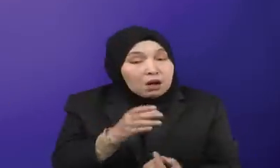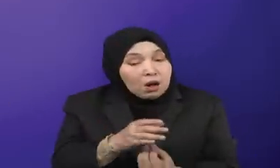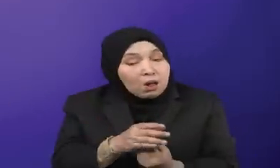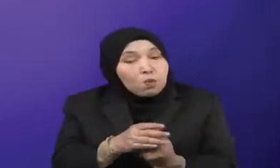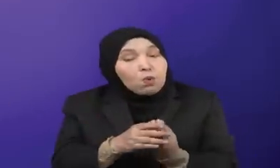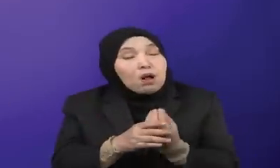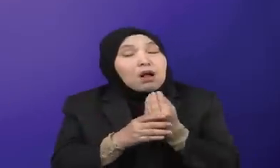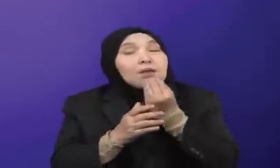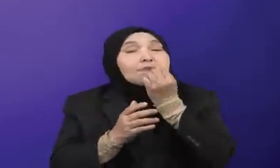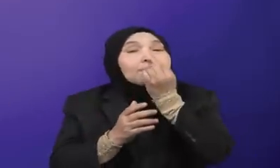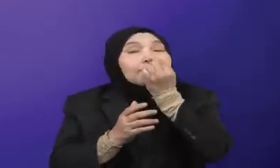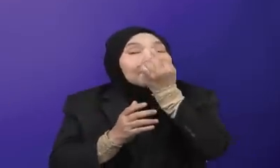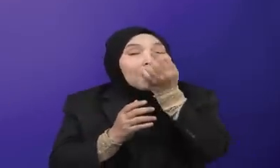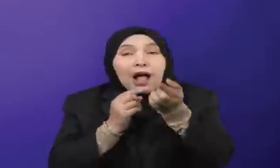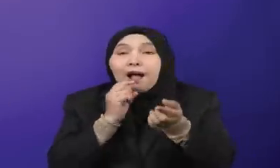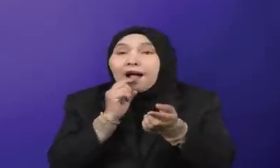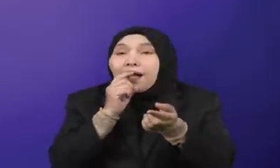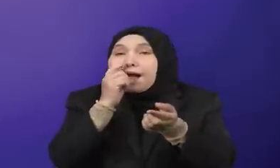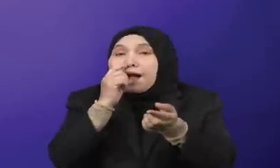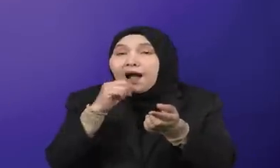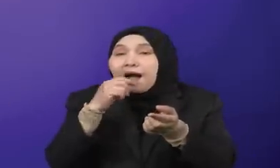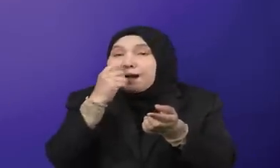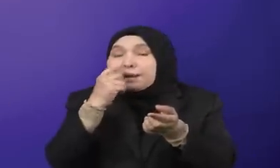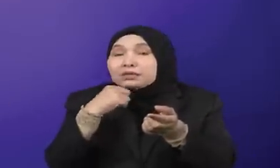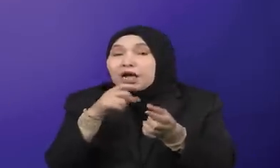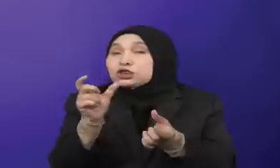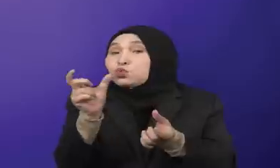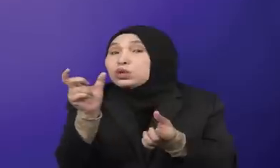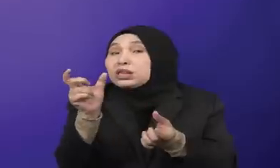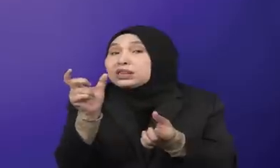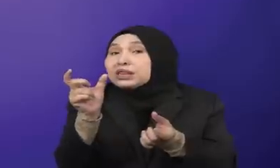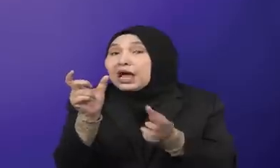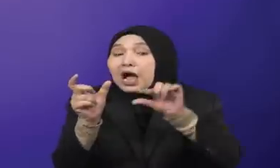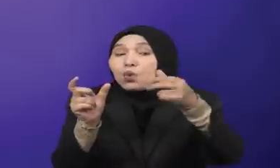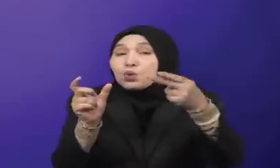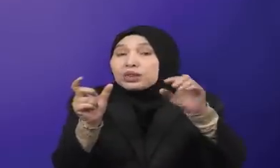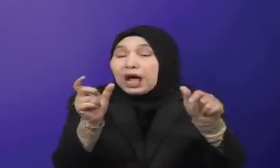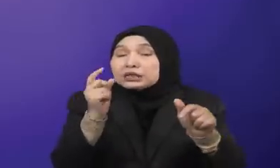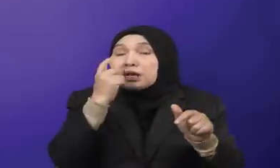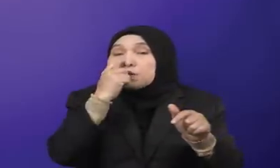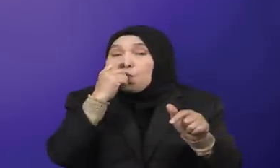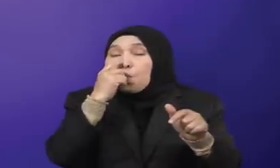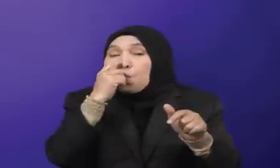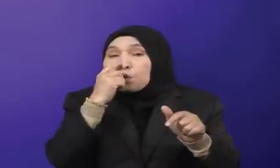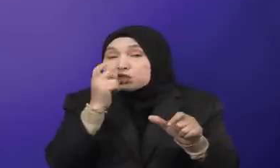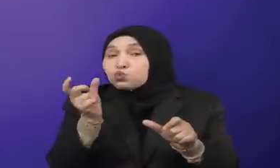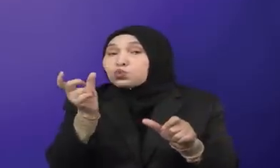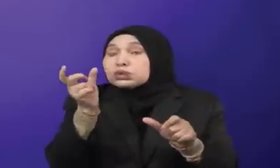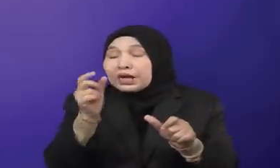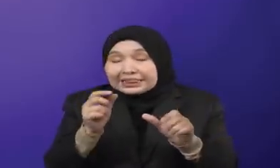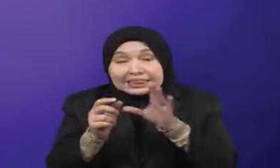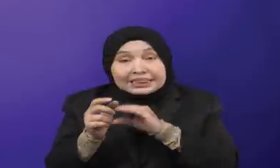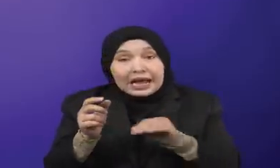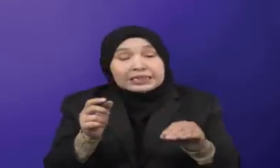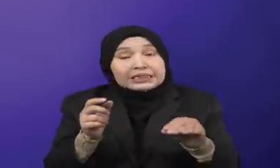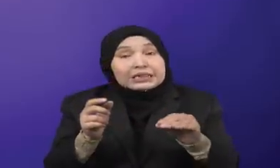dicorong hidung dan mulu coro hidung nuntunlah gunnah di hidung di hidung kita dan